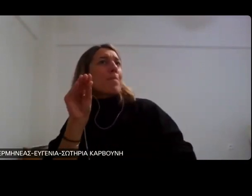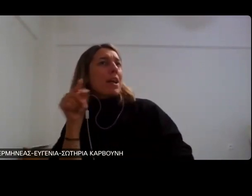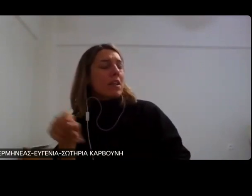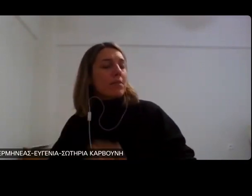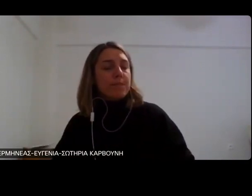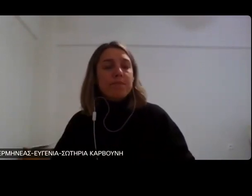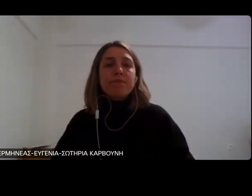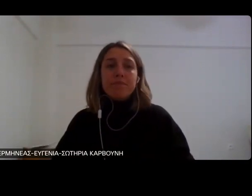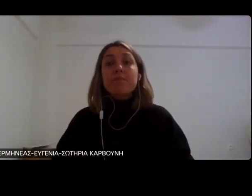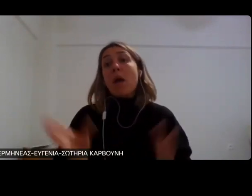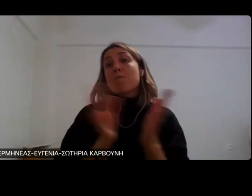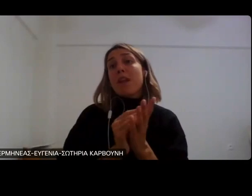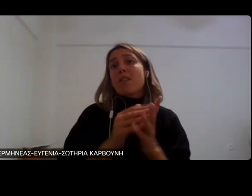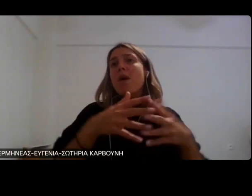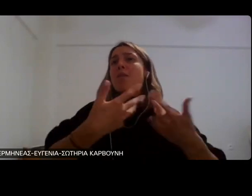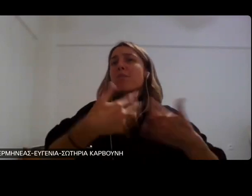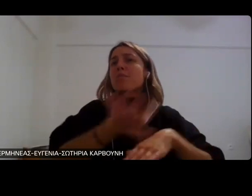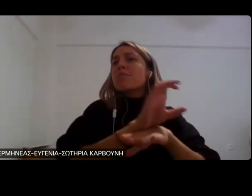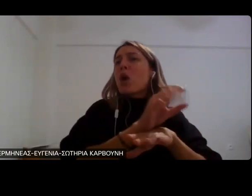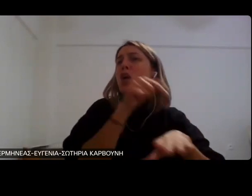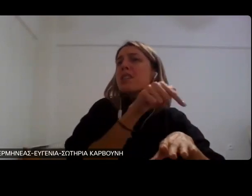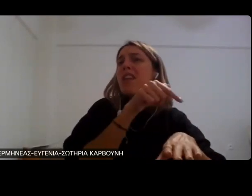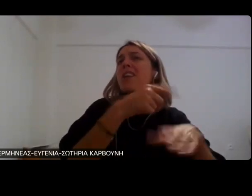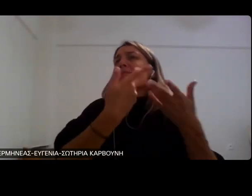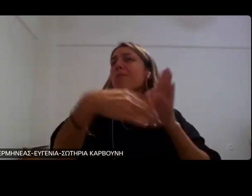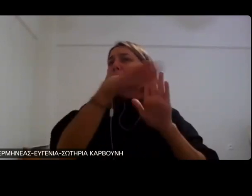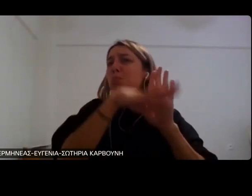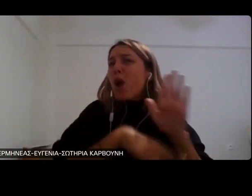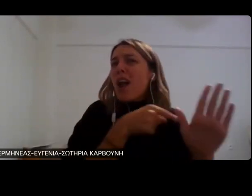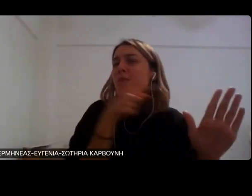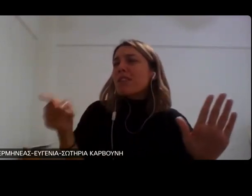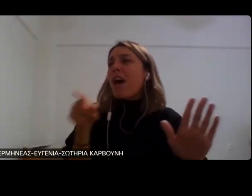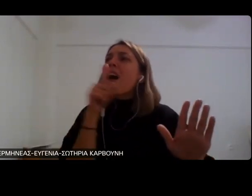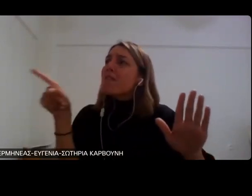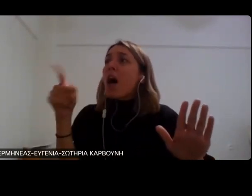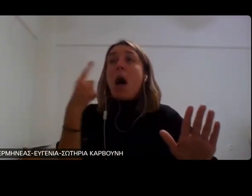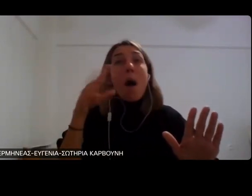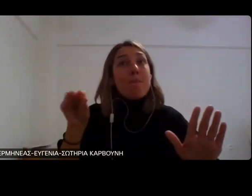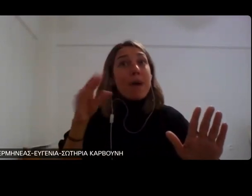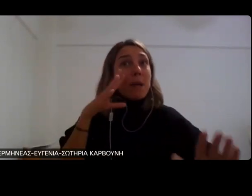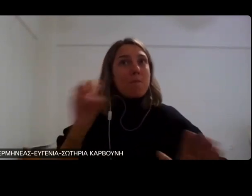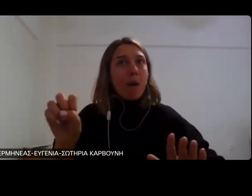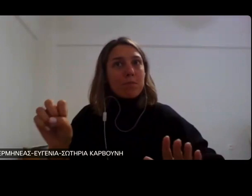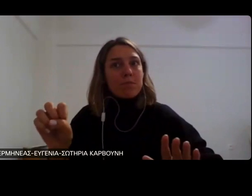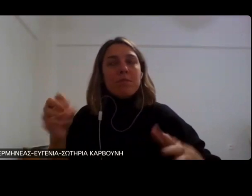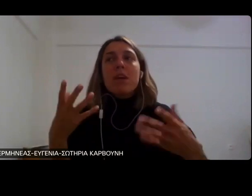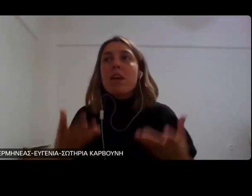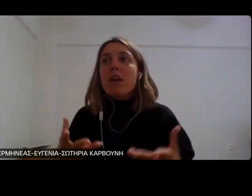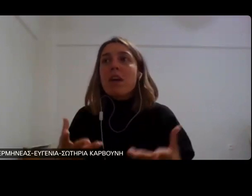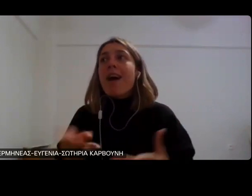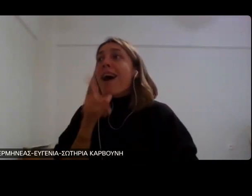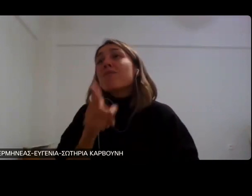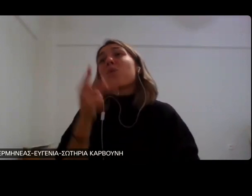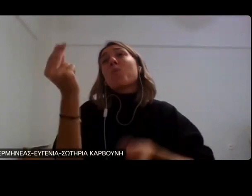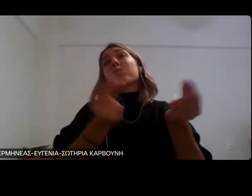βρίσκουν τα μηχανήματα που μετατρέπουν, που επεξηγούν, που διερμηνεύουν κλπ, θα έχουν μεγάλο